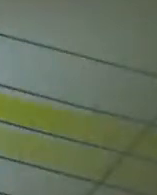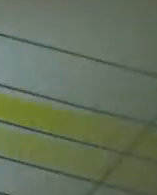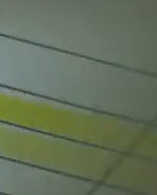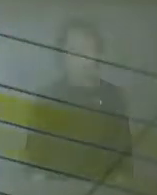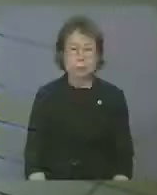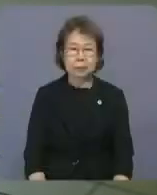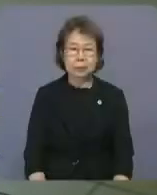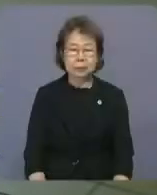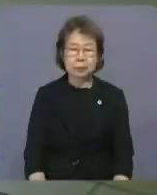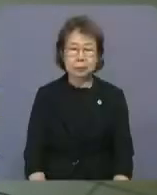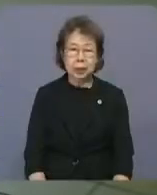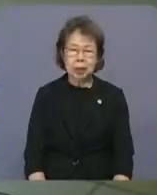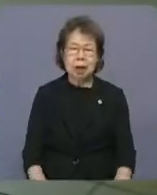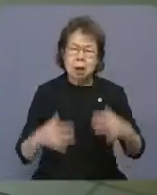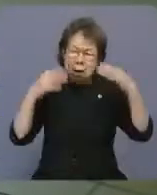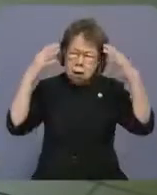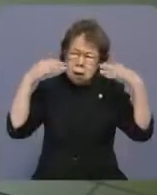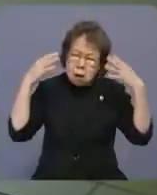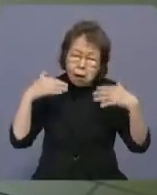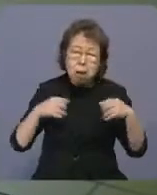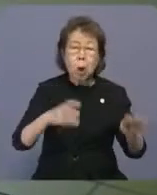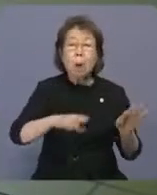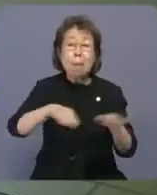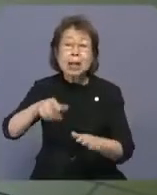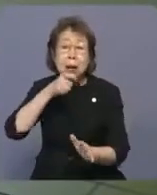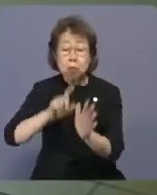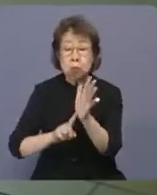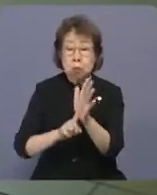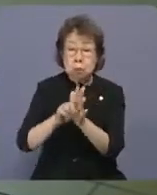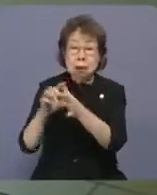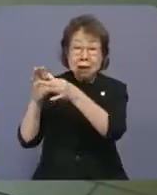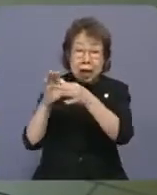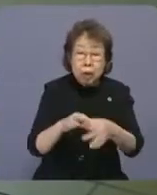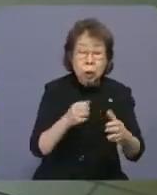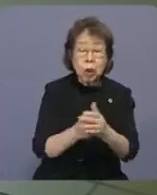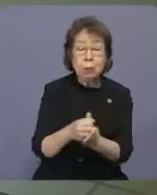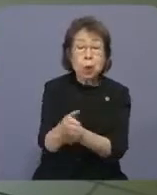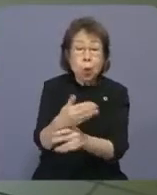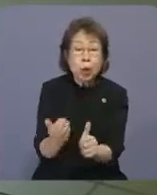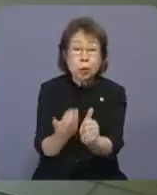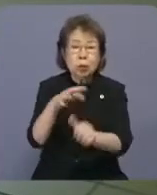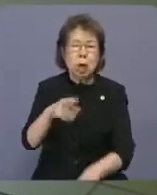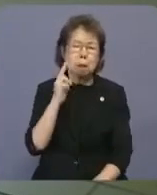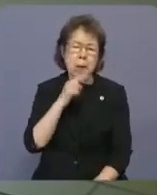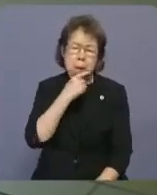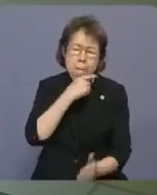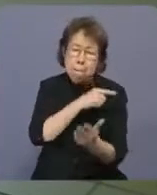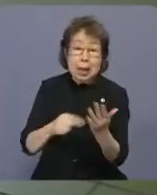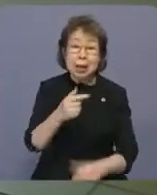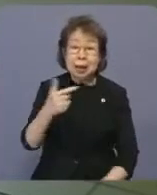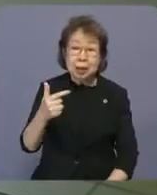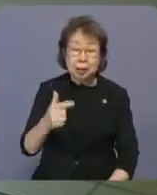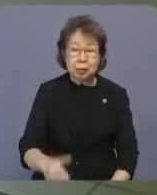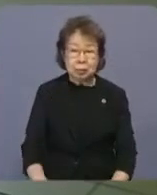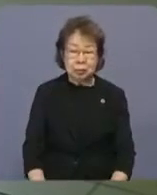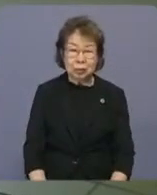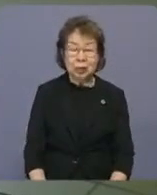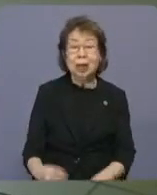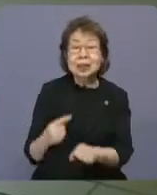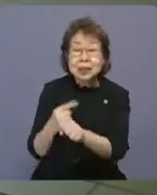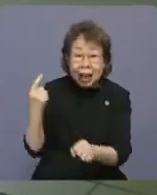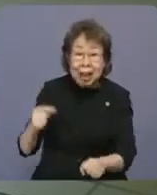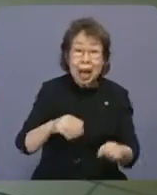예, 첫 소식입니다. 이른 폭염에 올해 고수온이 예년보다 길어져서 양식어 피해가 역대 최대가 될 것으로 보입니다. 그런데